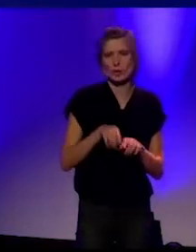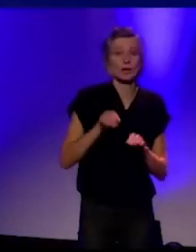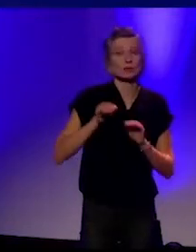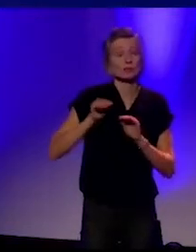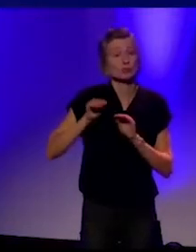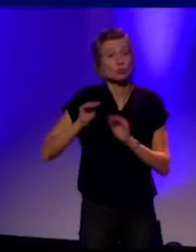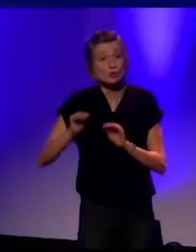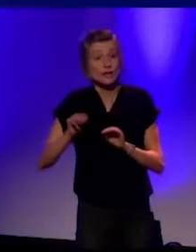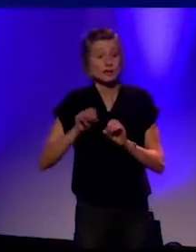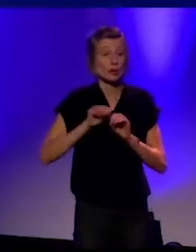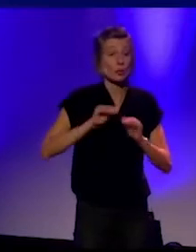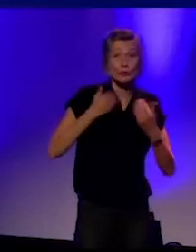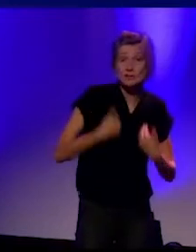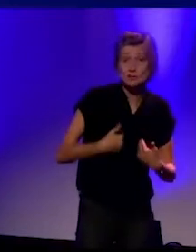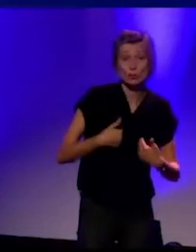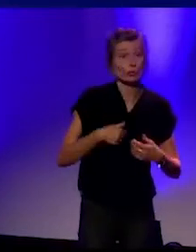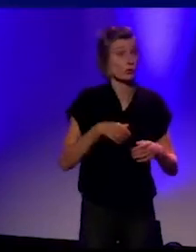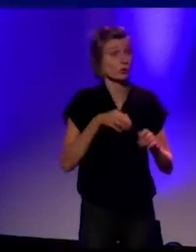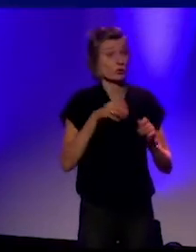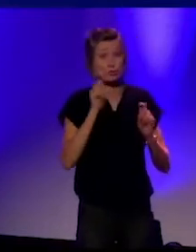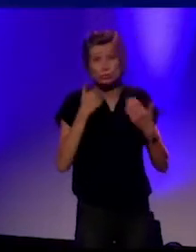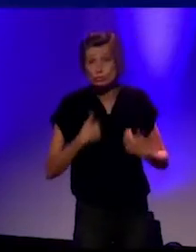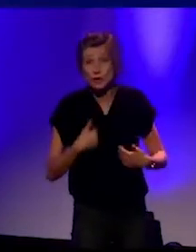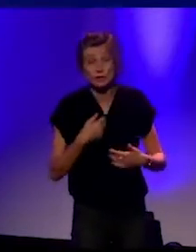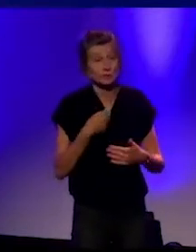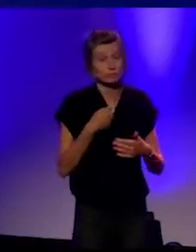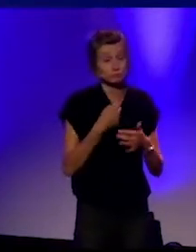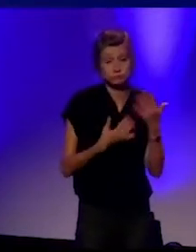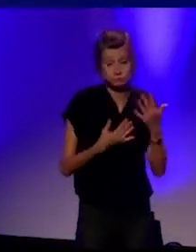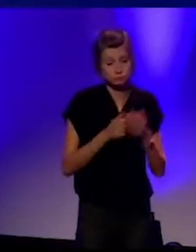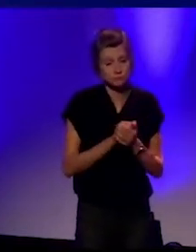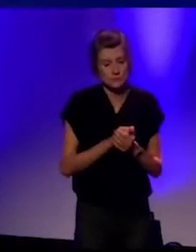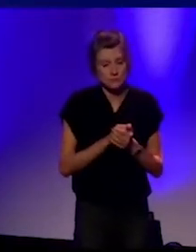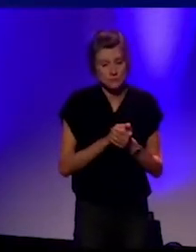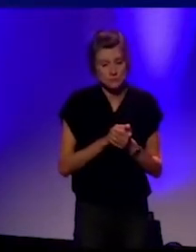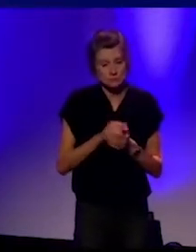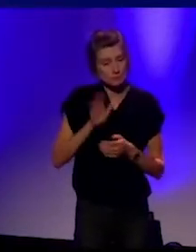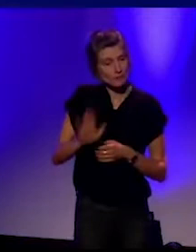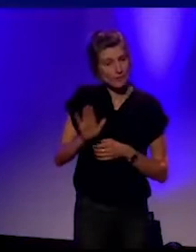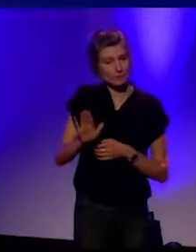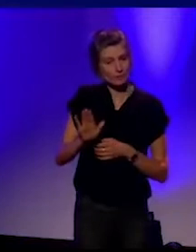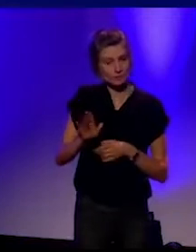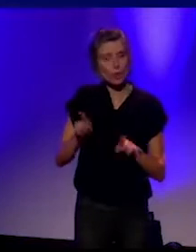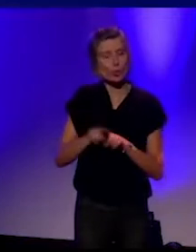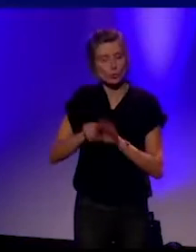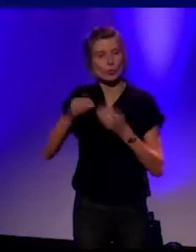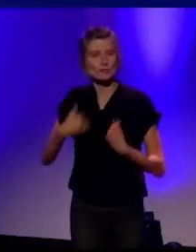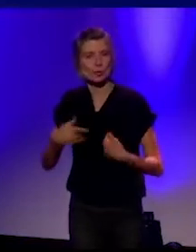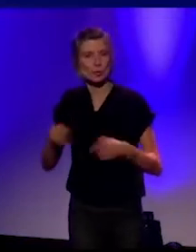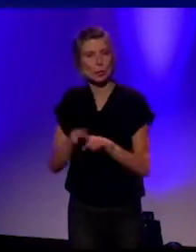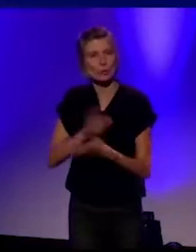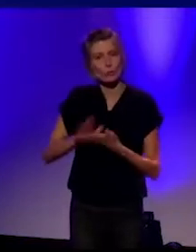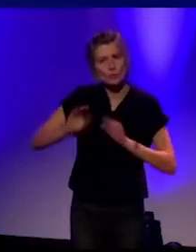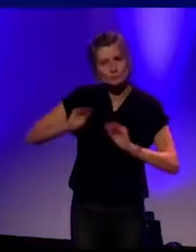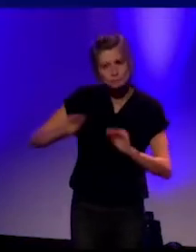excuus, onderzoekers, die vaak in hun kernopdracht veel engagement tonen, kunnen meenemen in